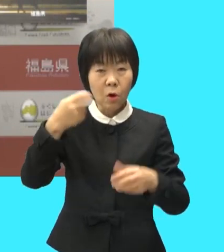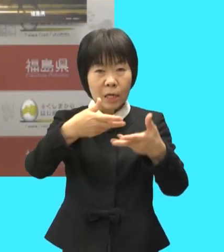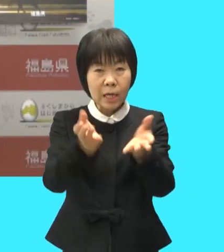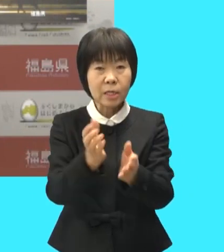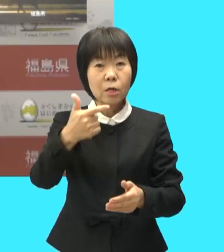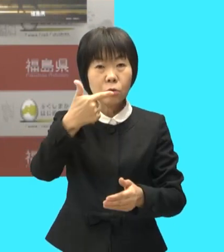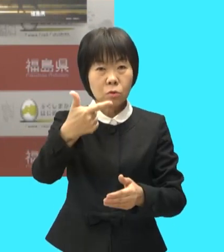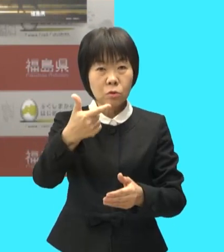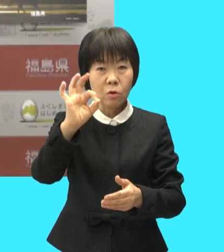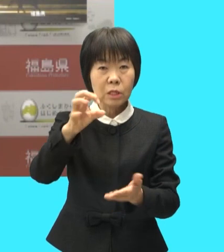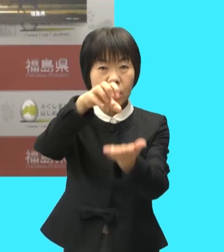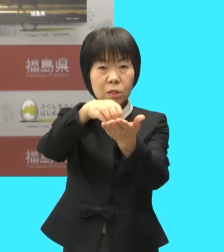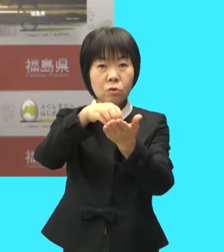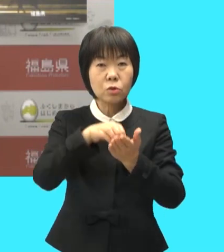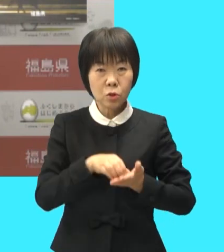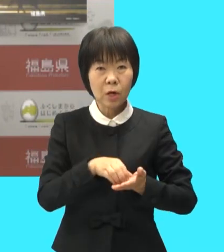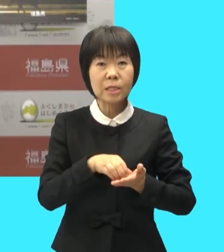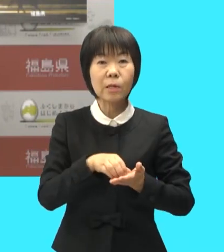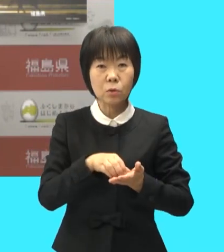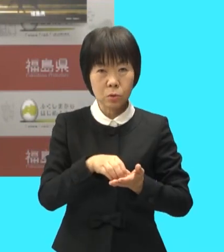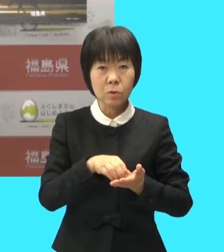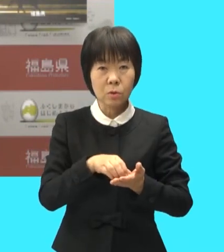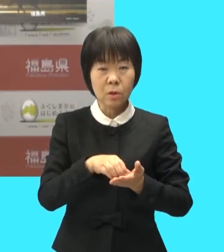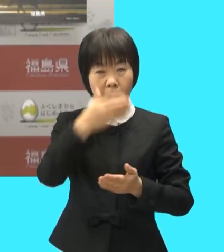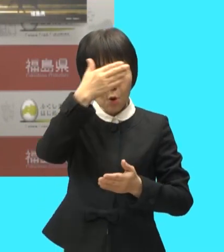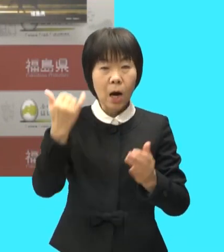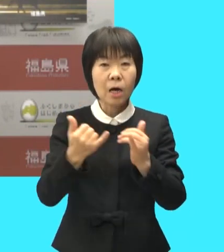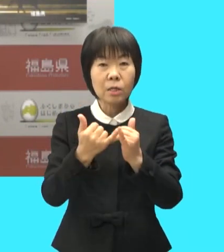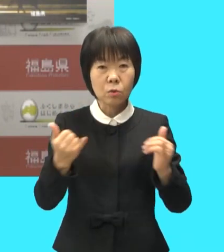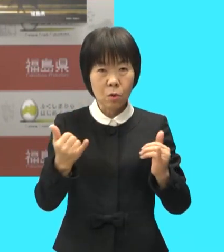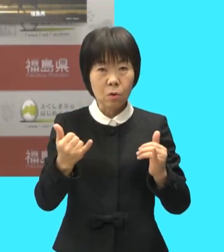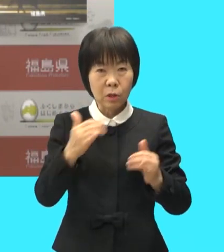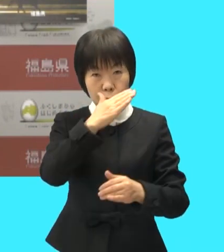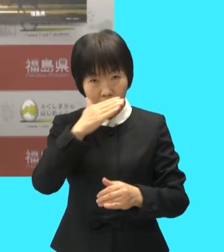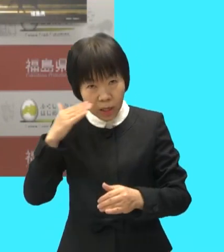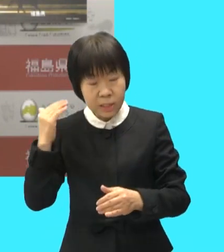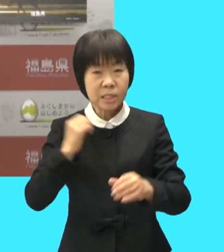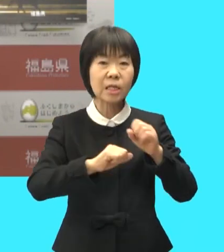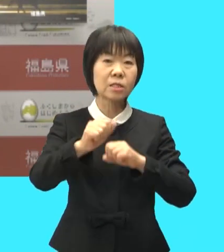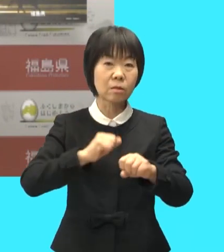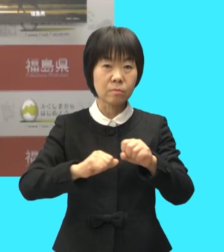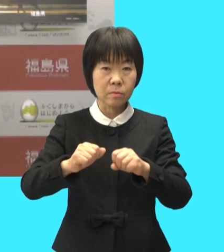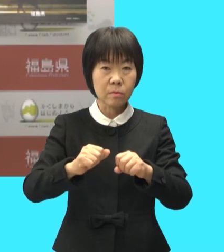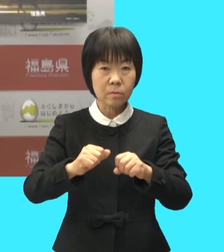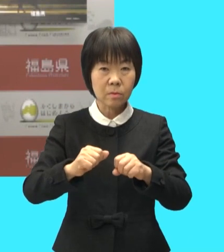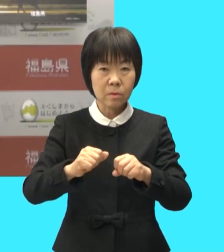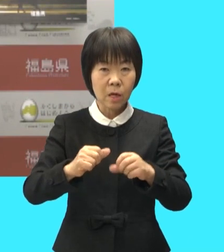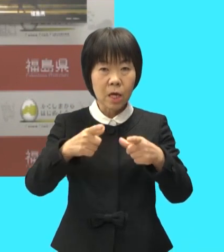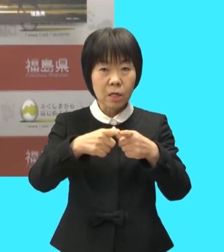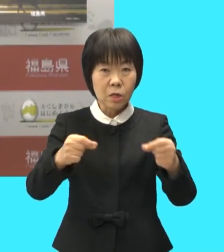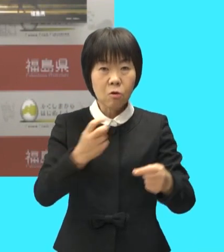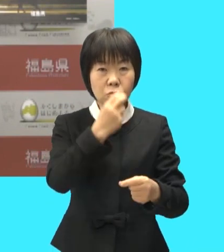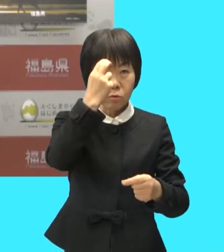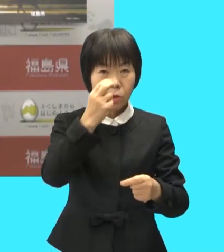団体の金賞受賞をはじめとする若者たちの目覚ましい活躍、日本酒